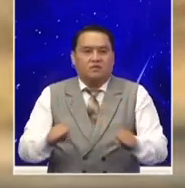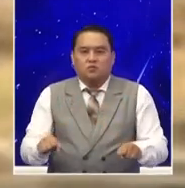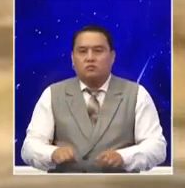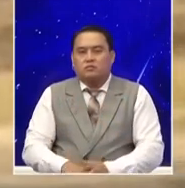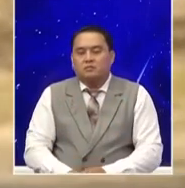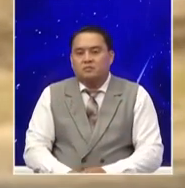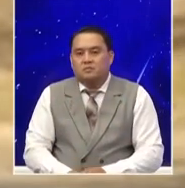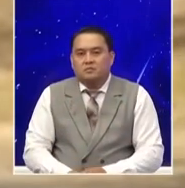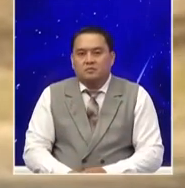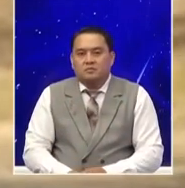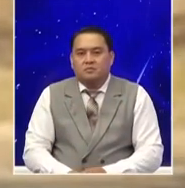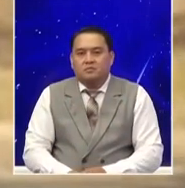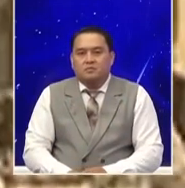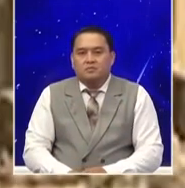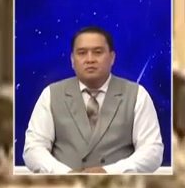киноконцерна.